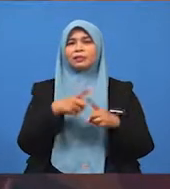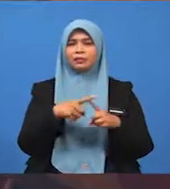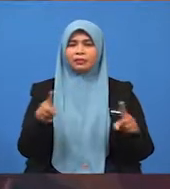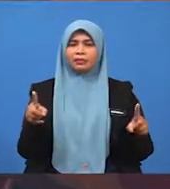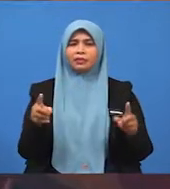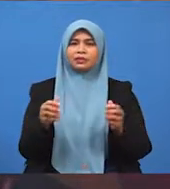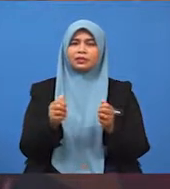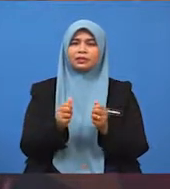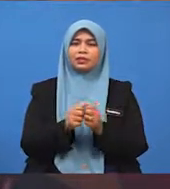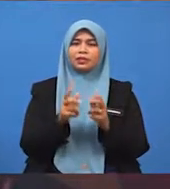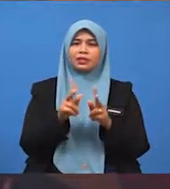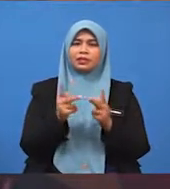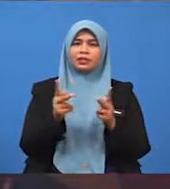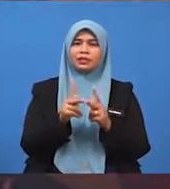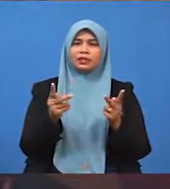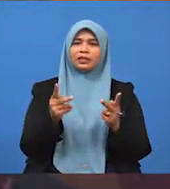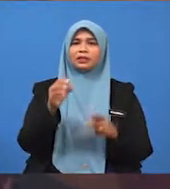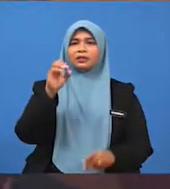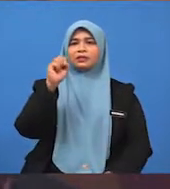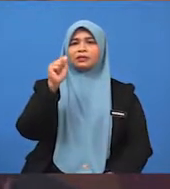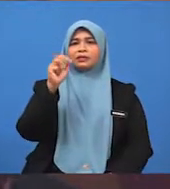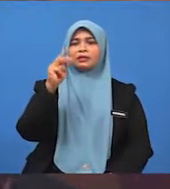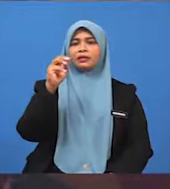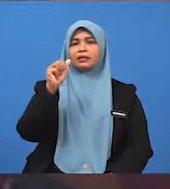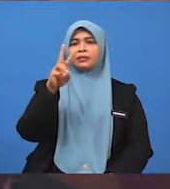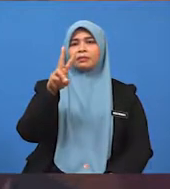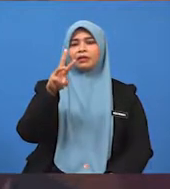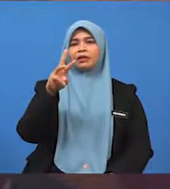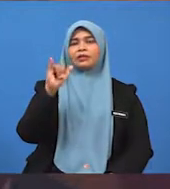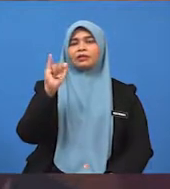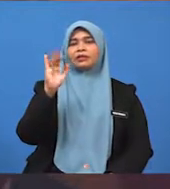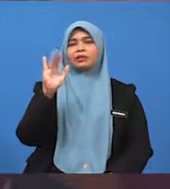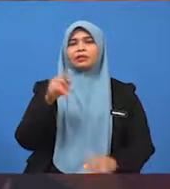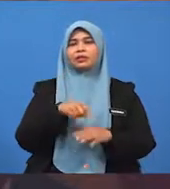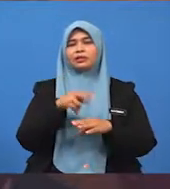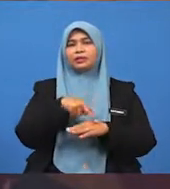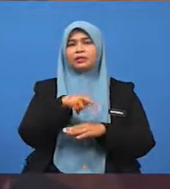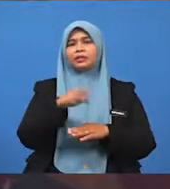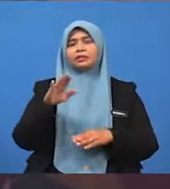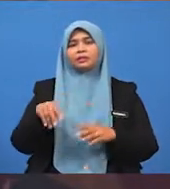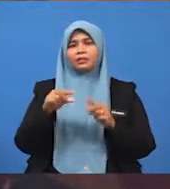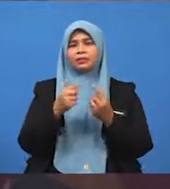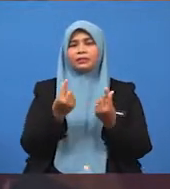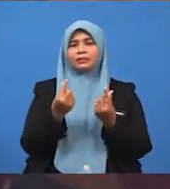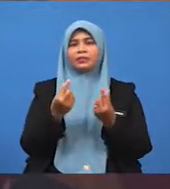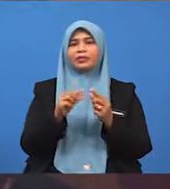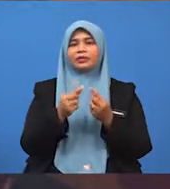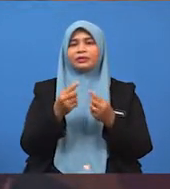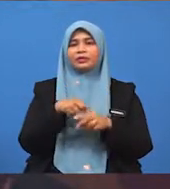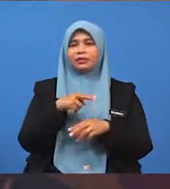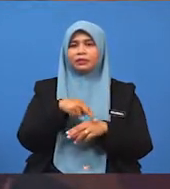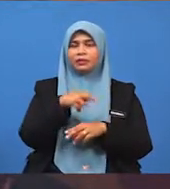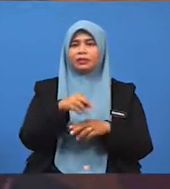diturunkan secara berperingkat-peringkat selama 23 tahun, iaitu 13 tahun di Makkah dan 10